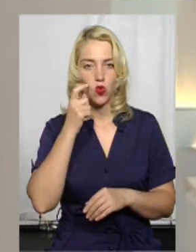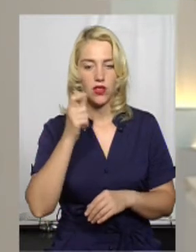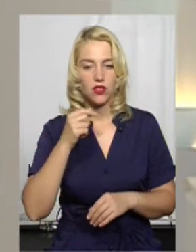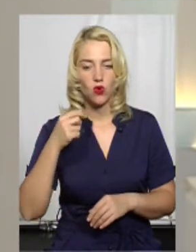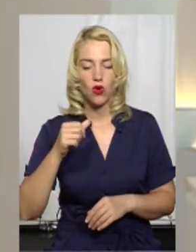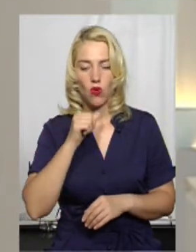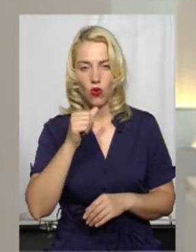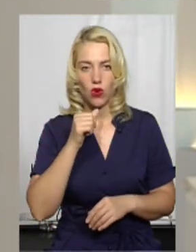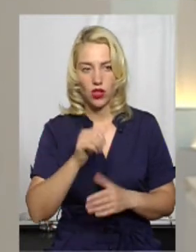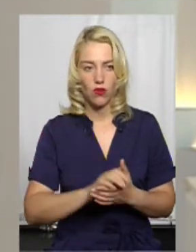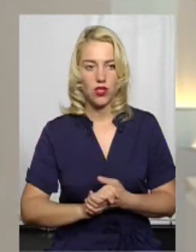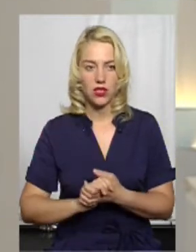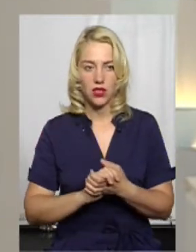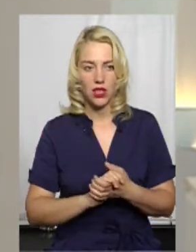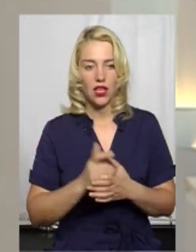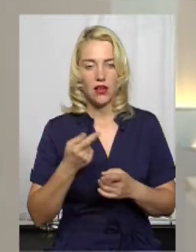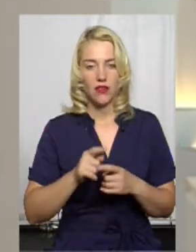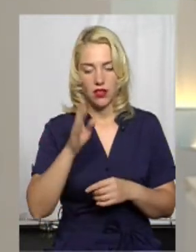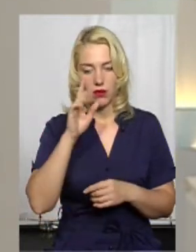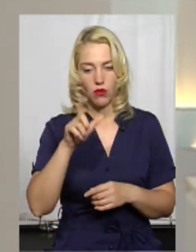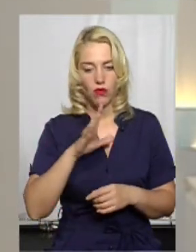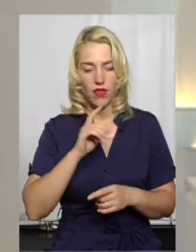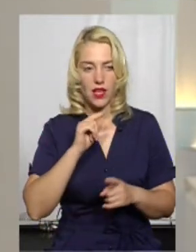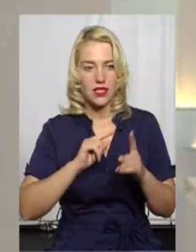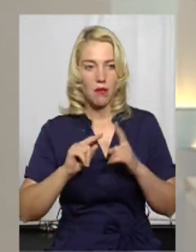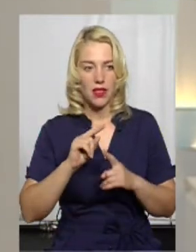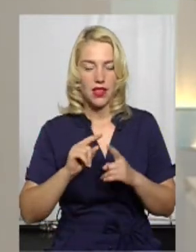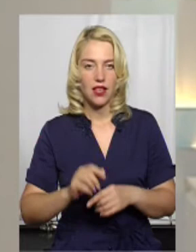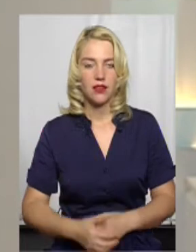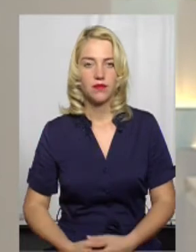горіхової асоціації Геннадій Юдін. Він був на семінарі, про який ми сьогодні вже